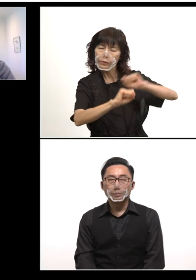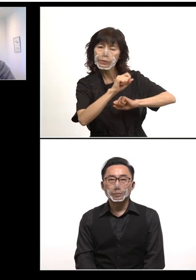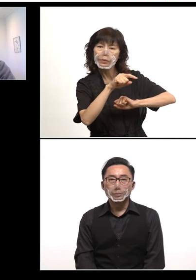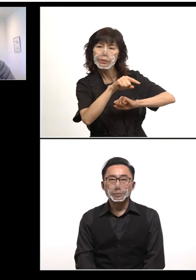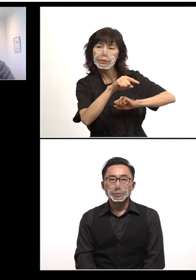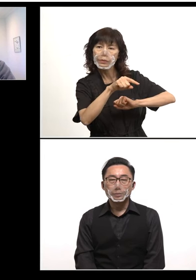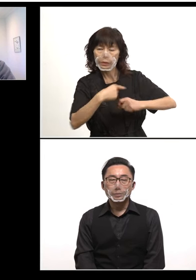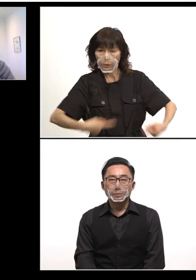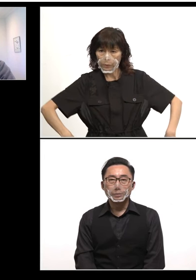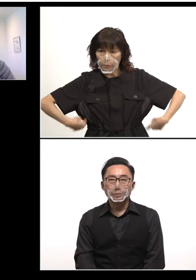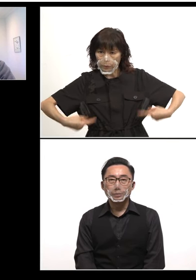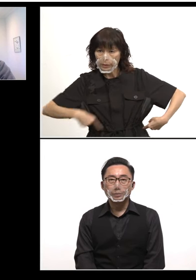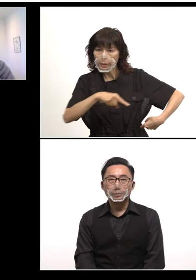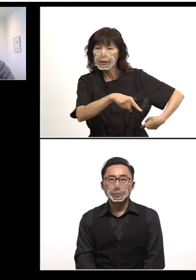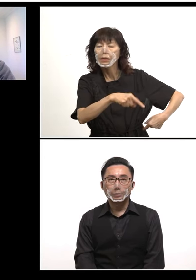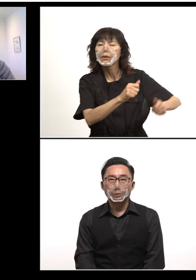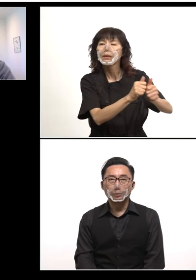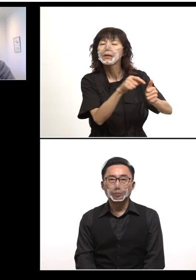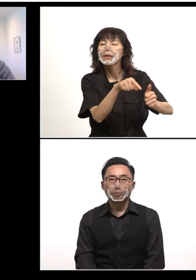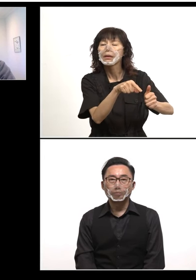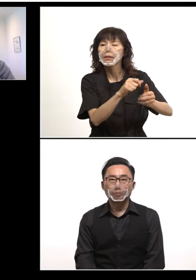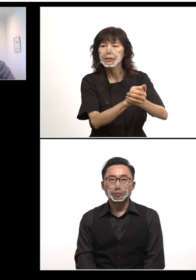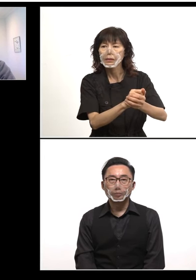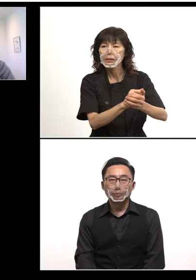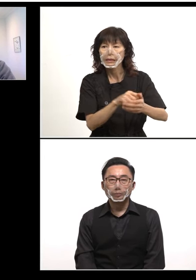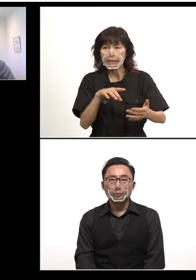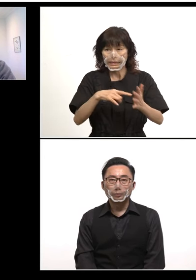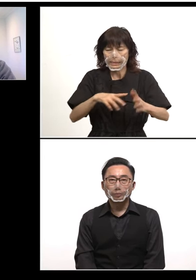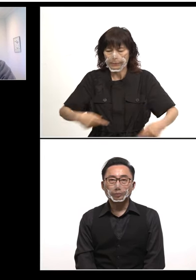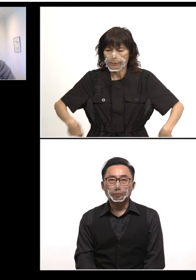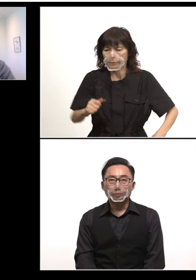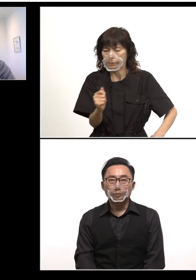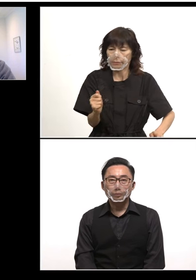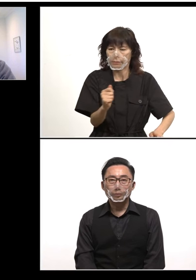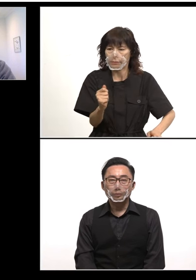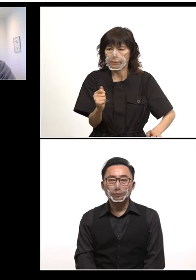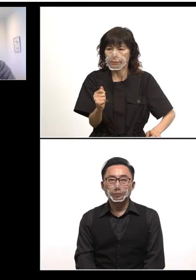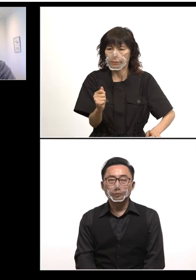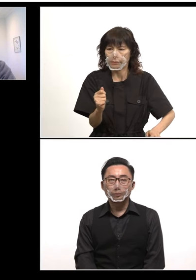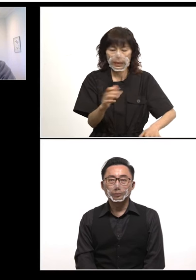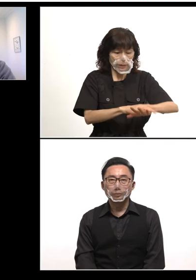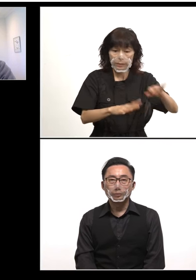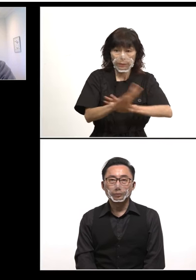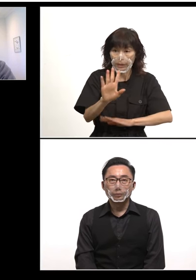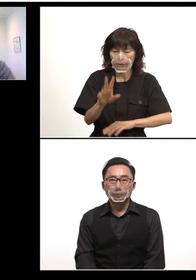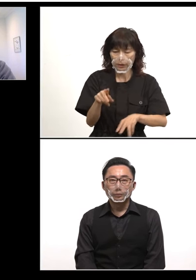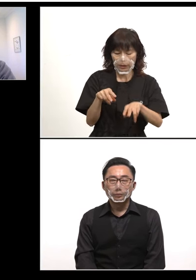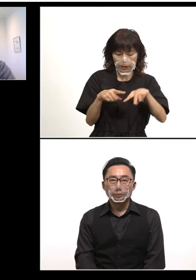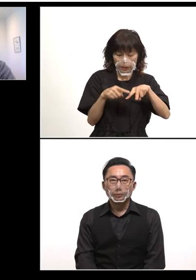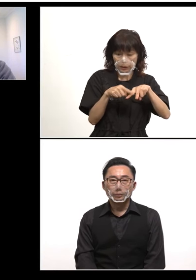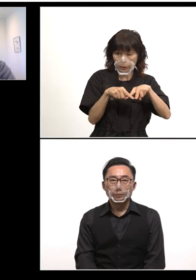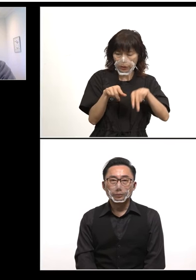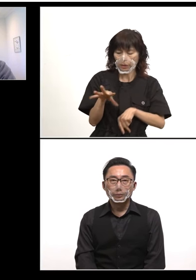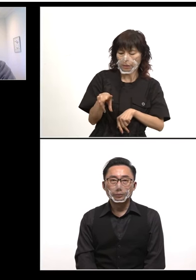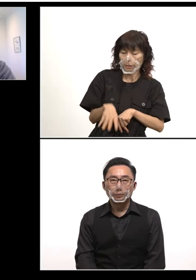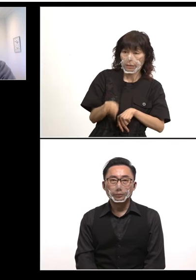就係有一位坐輪椅嘅朋友，嗰位輪椅朋友係坐電動輪椅嘅，佢係用隻腳咧去控制佢嗰個控